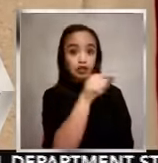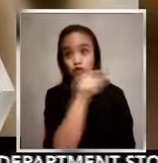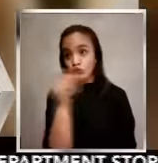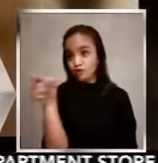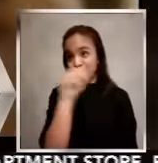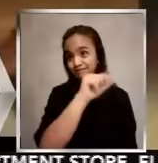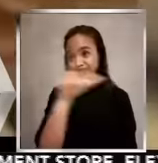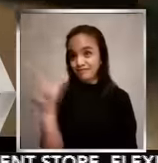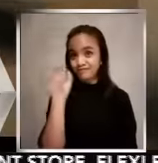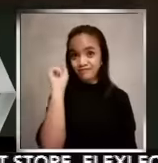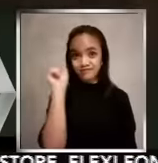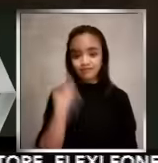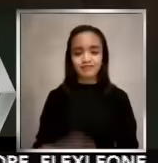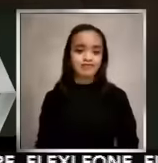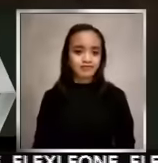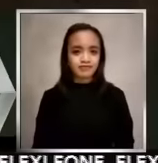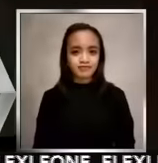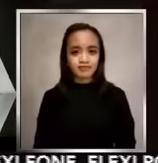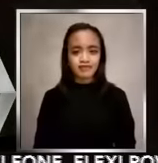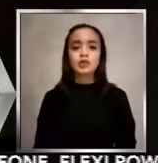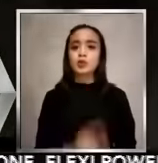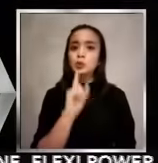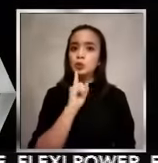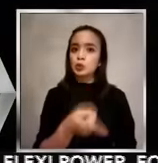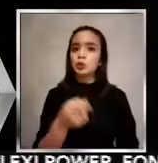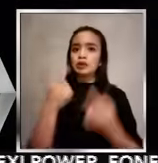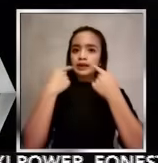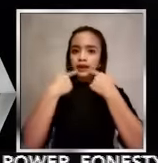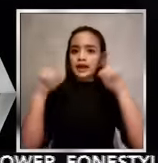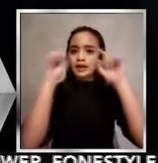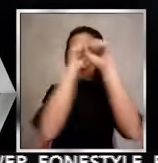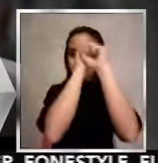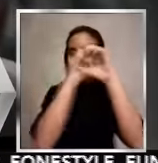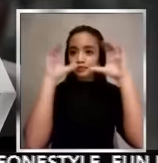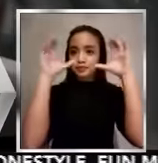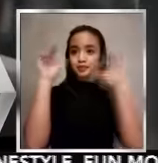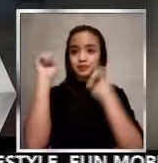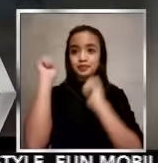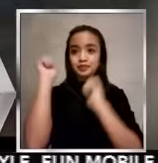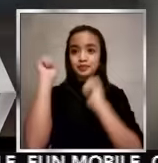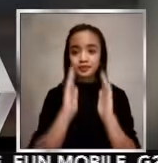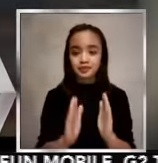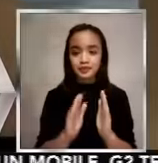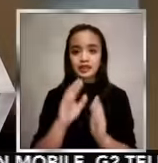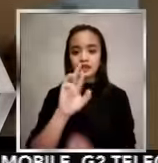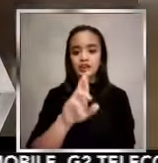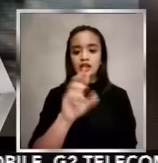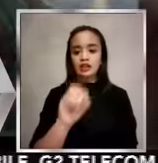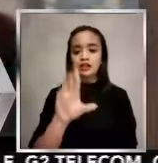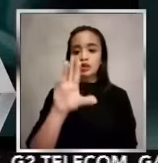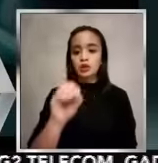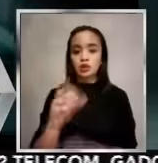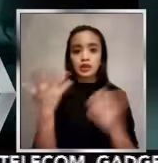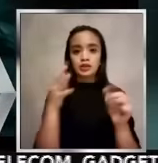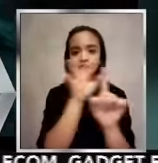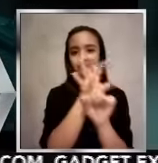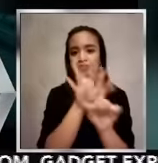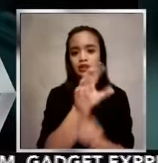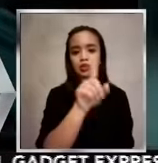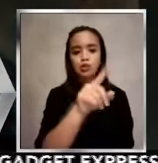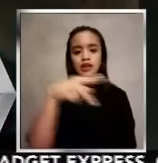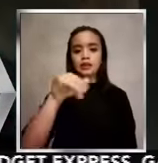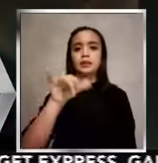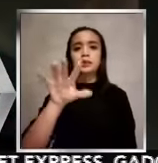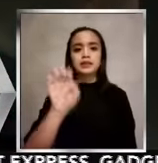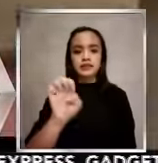there dream come through para kay maku na gumanap na bida bilang RORO noa Zoro sa sikat na series na One Piece